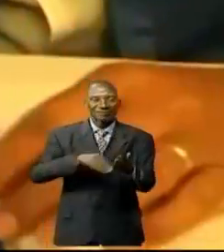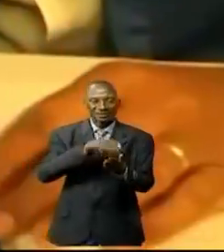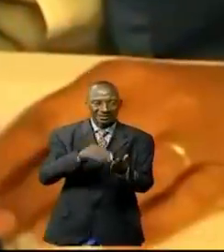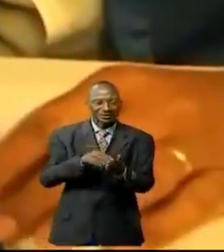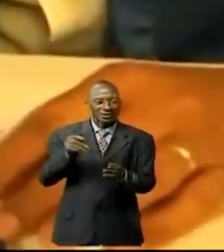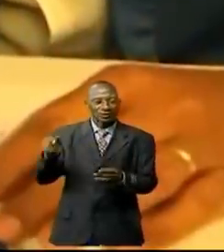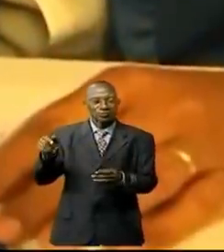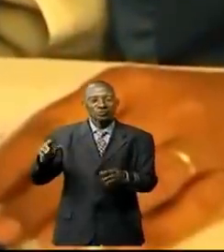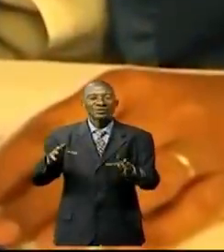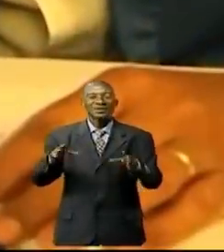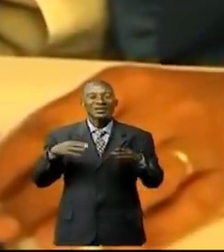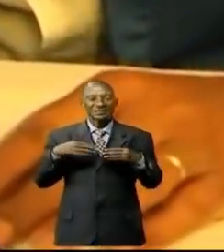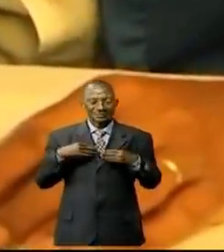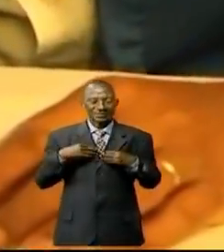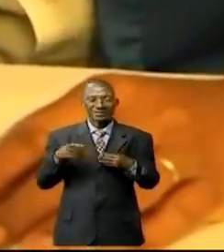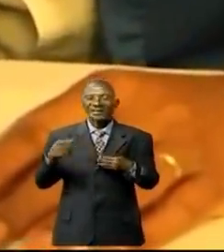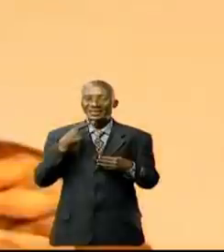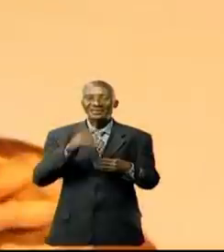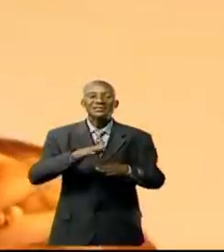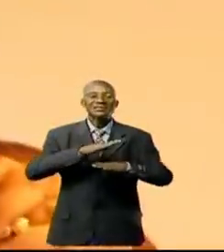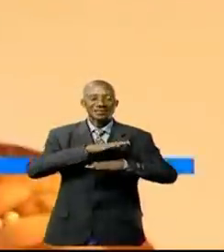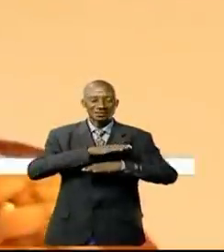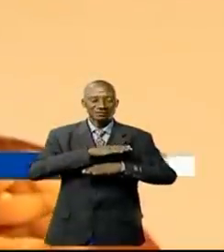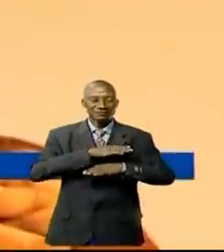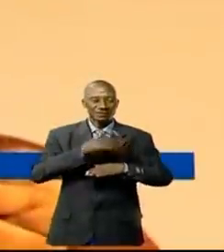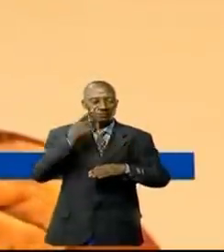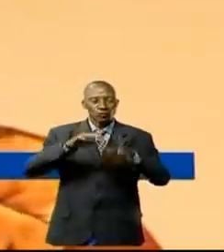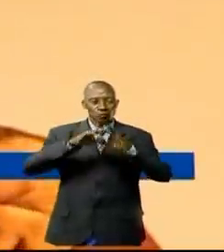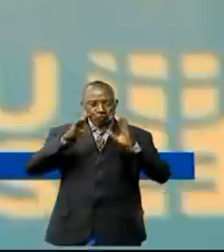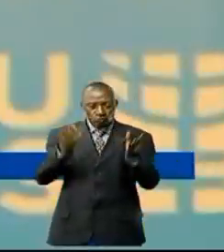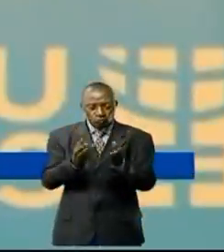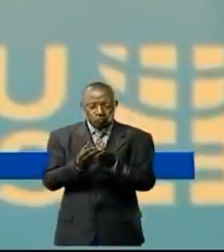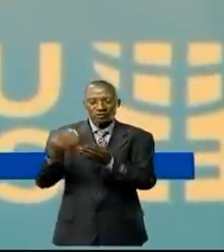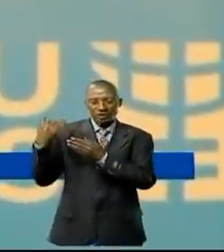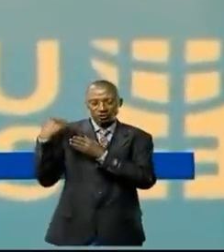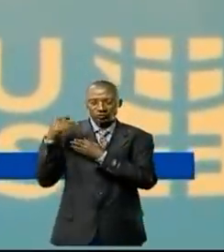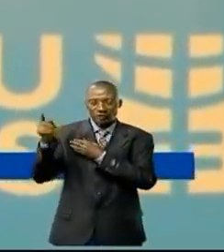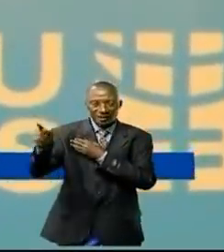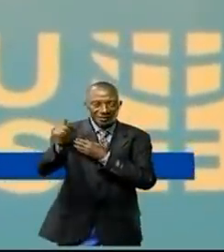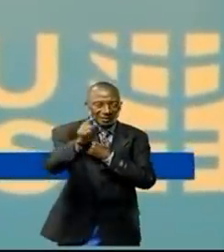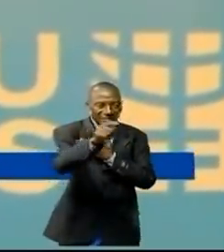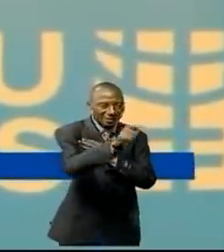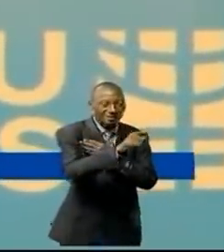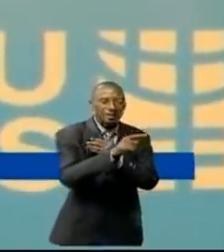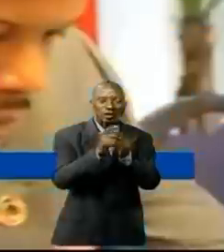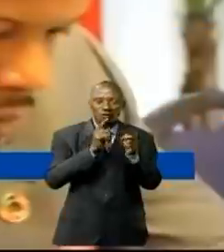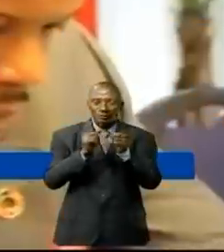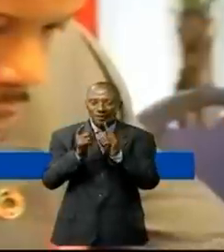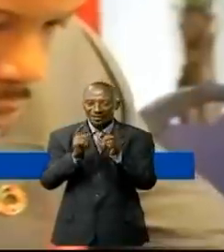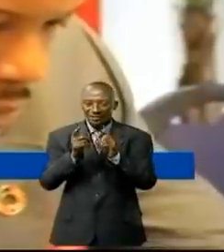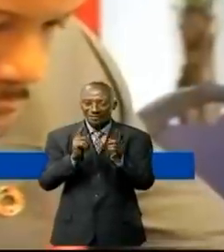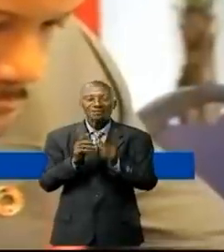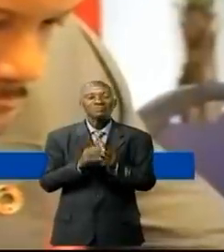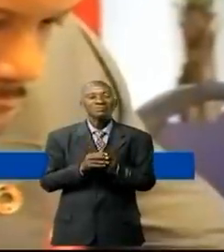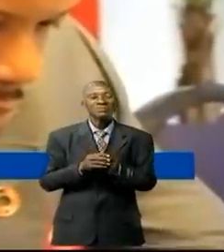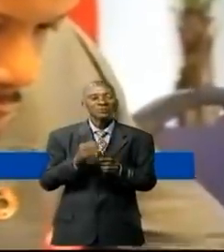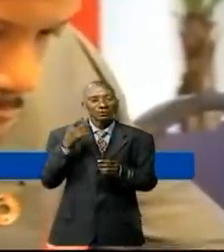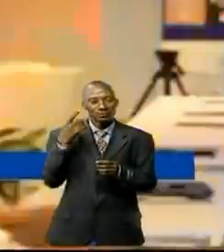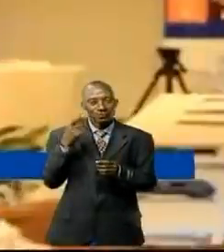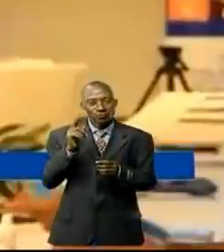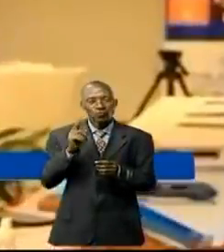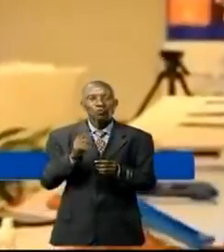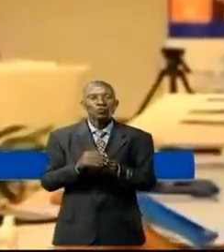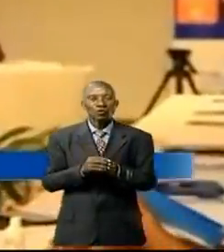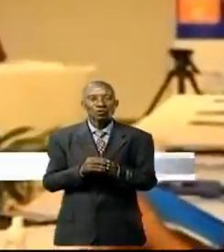sa satisfaction pour les assurances obtenues des autorités congolaises avec engagement de répondre à cette